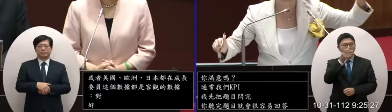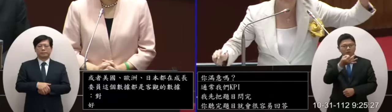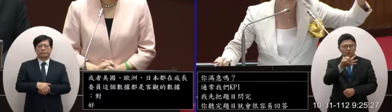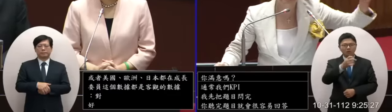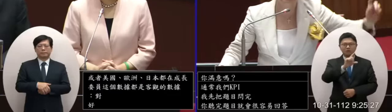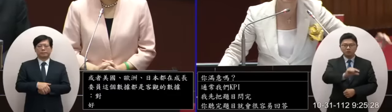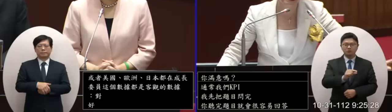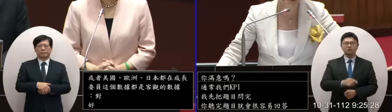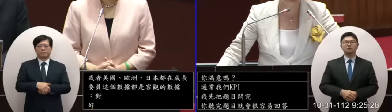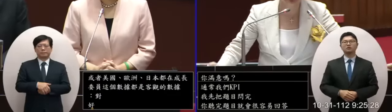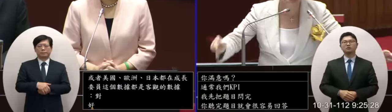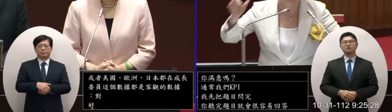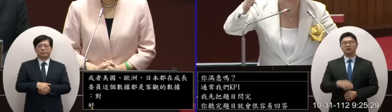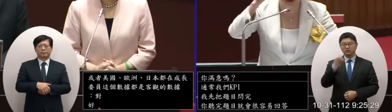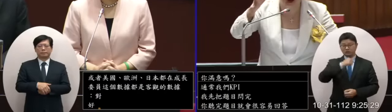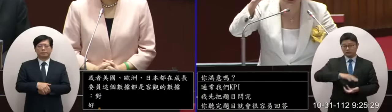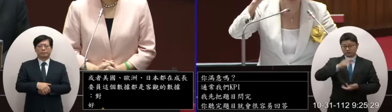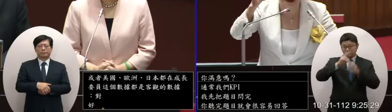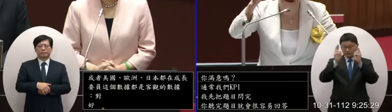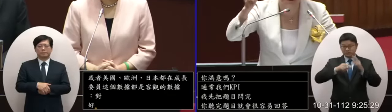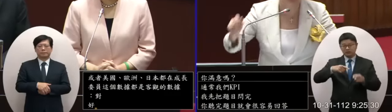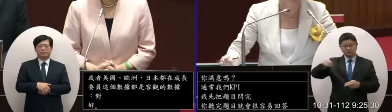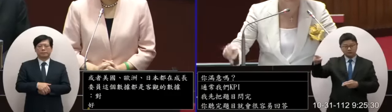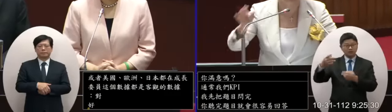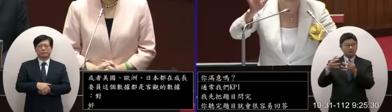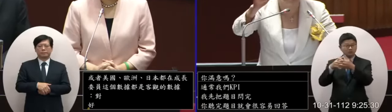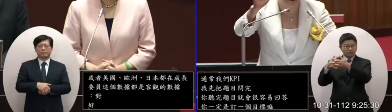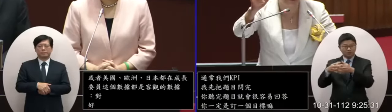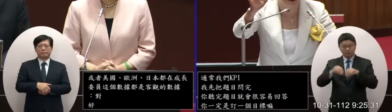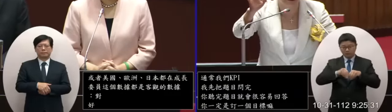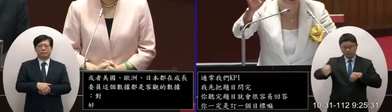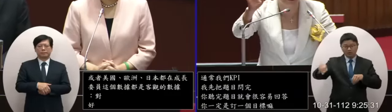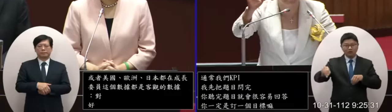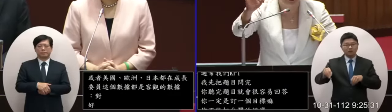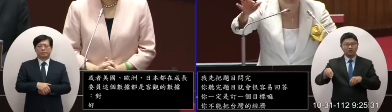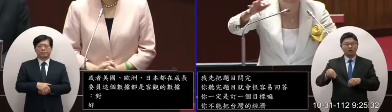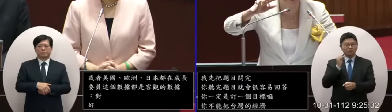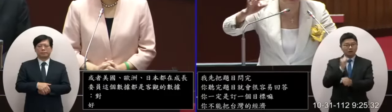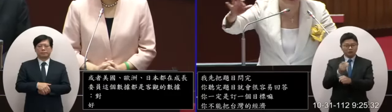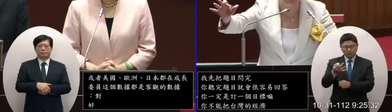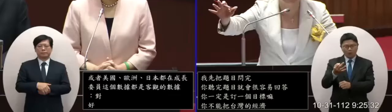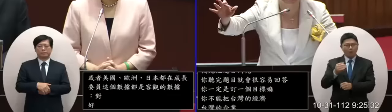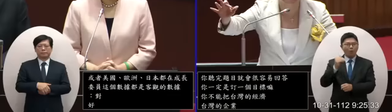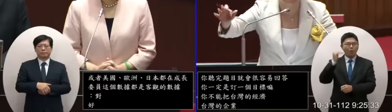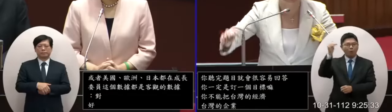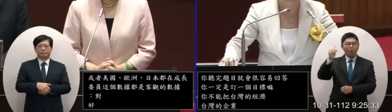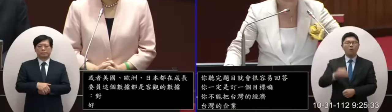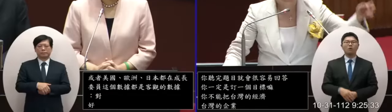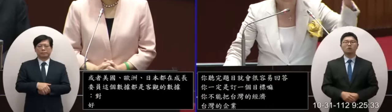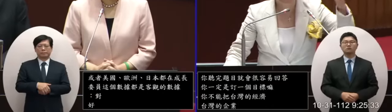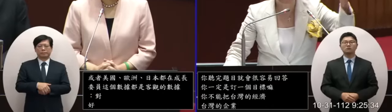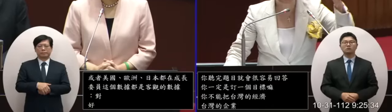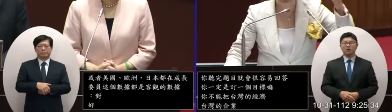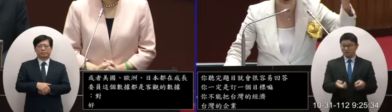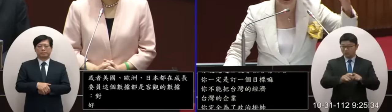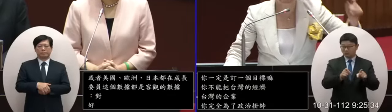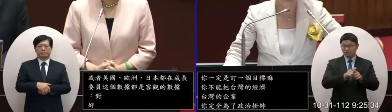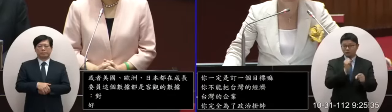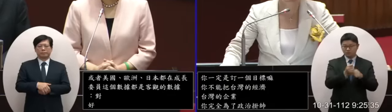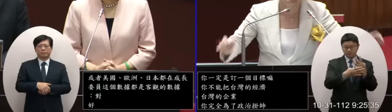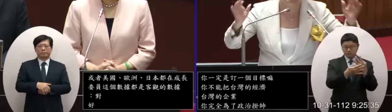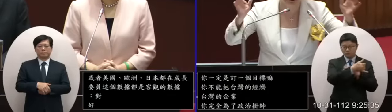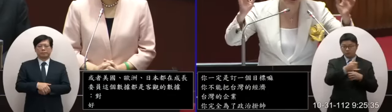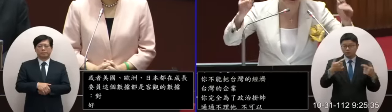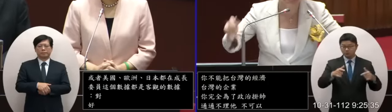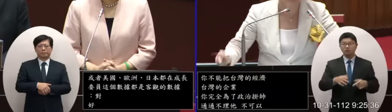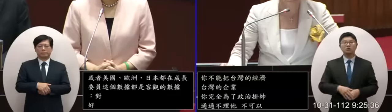美国创造了1000多个高薪的就业机会，不是一般的而已哦，我们不是讲 operator 哦，1000多个